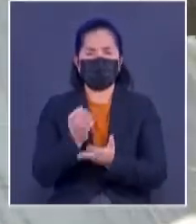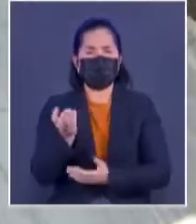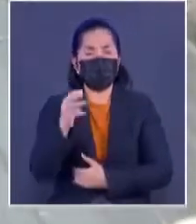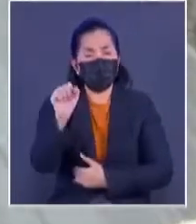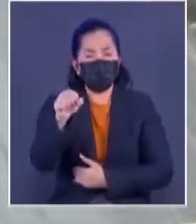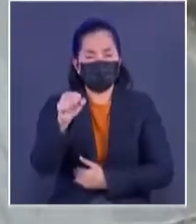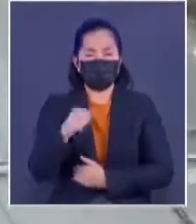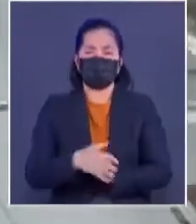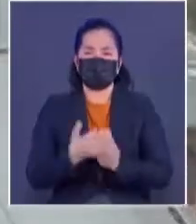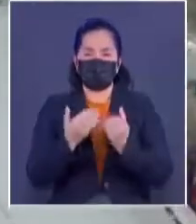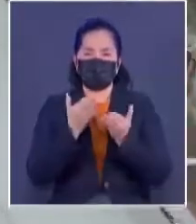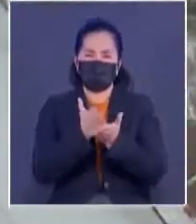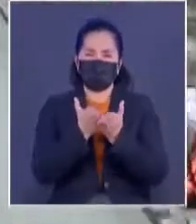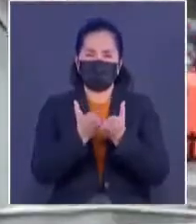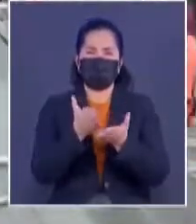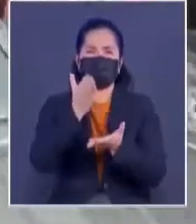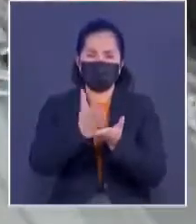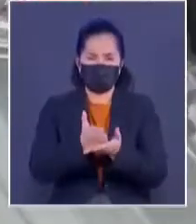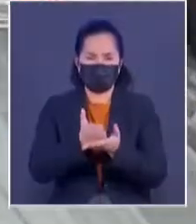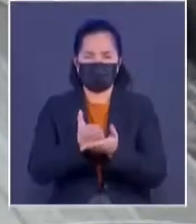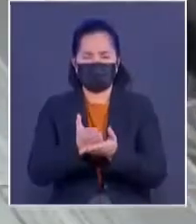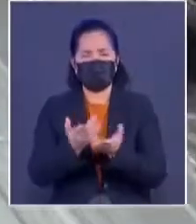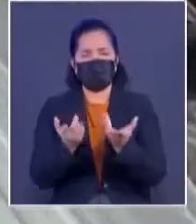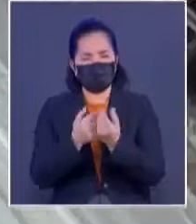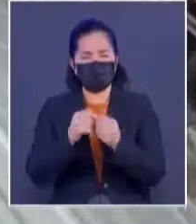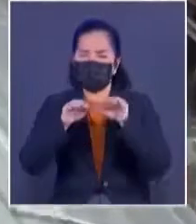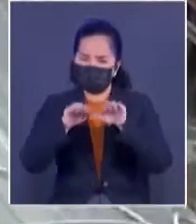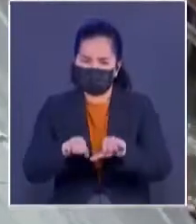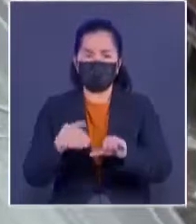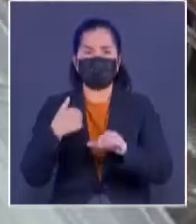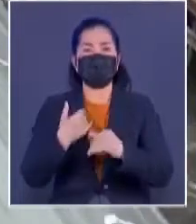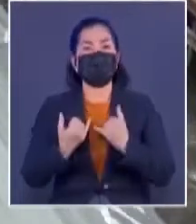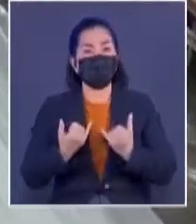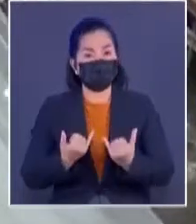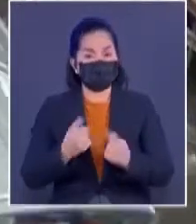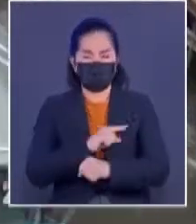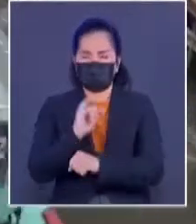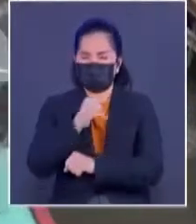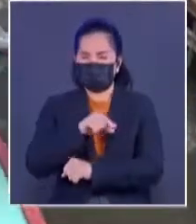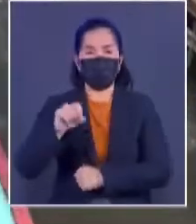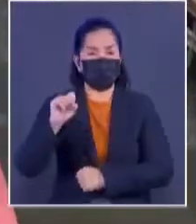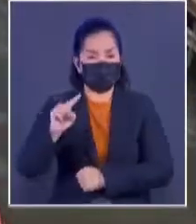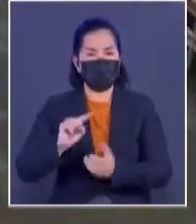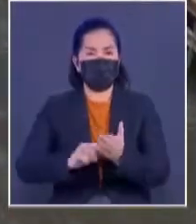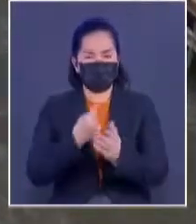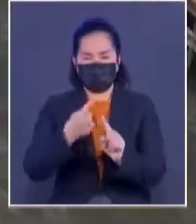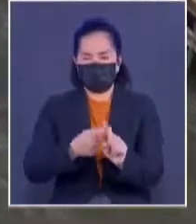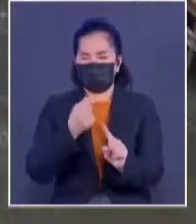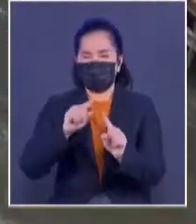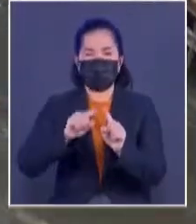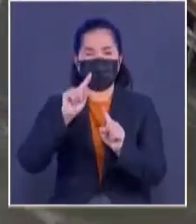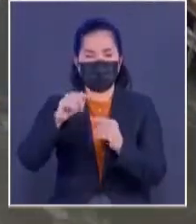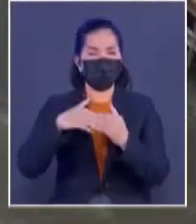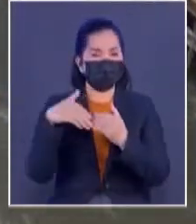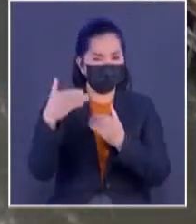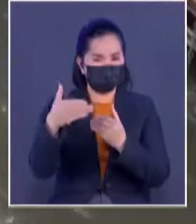ก็เลยทำให้ต้องหยุดเดินเรือหรือว่าลดปริมาณการเดินเรือลงไปนะครับล่าสุดครับวันจันทร์ถึงวันศุกร์เริ่ม1พฤศจิกายนนี้เป็น